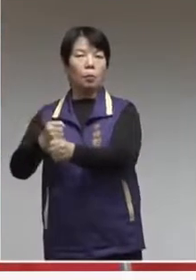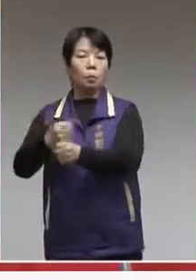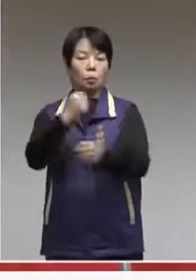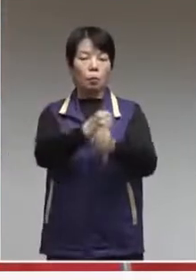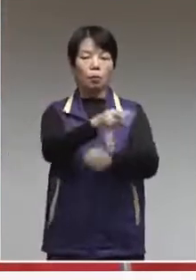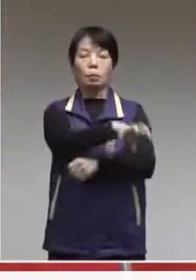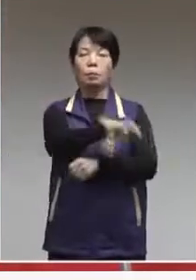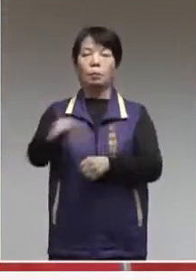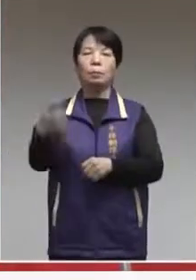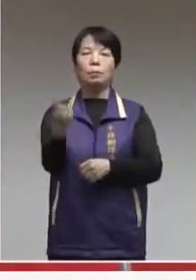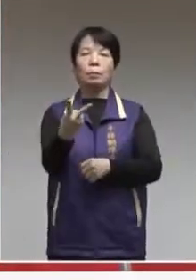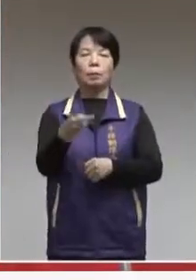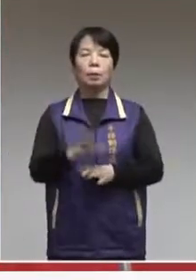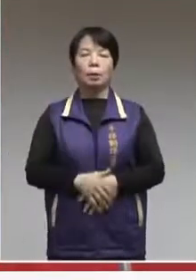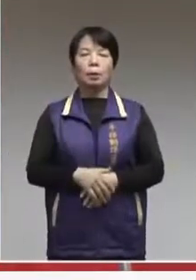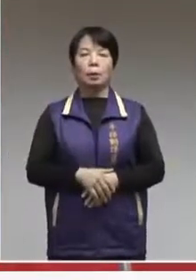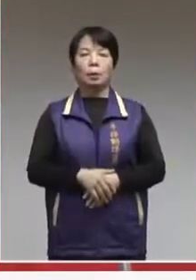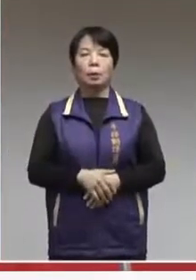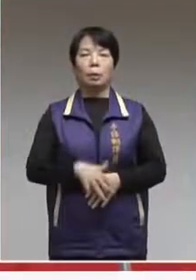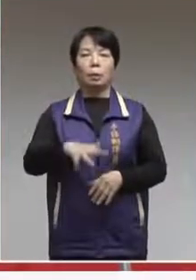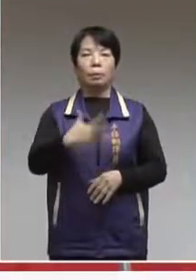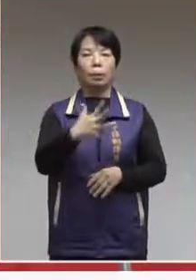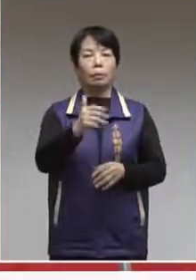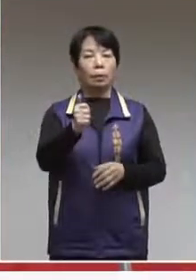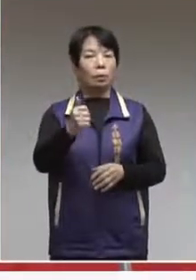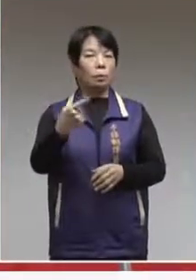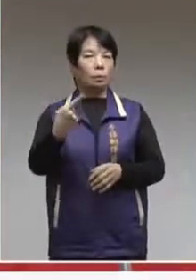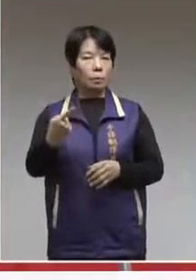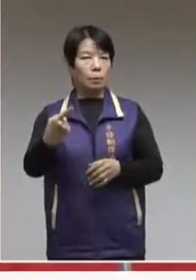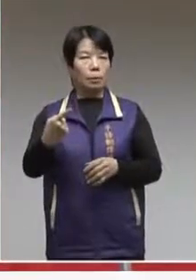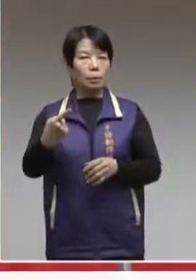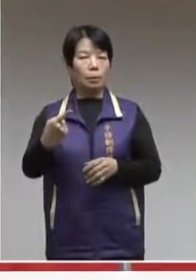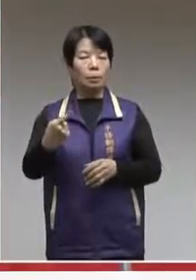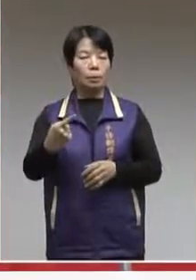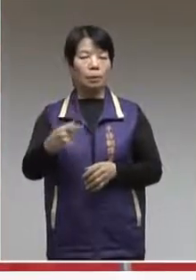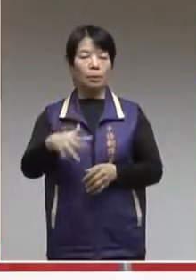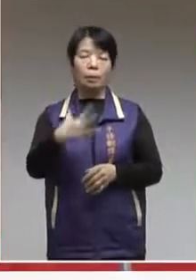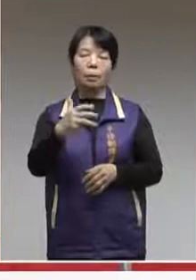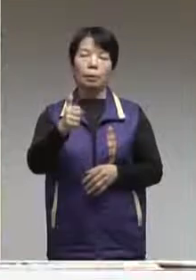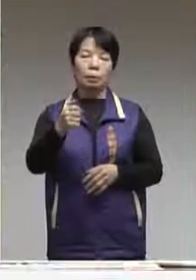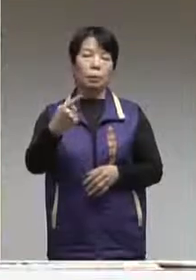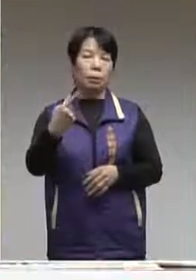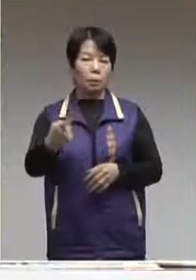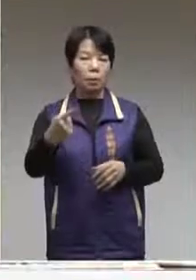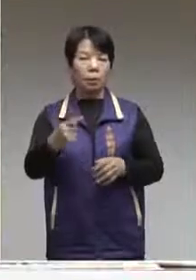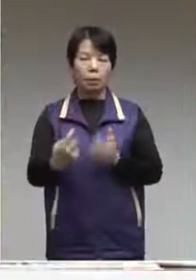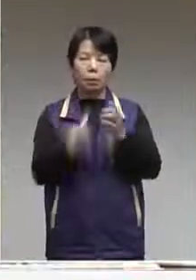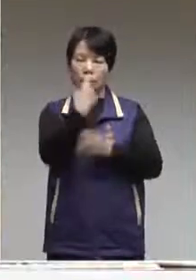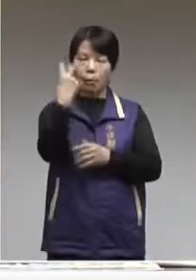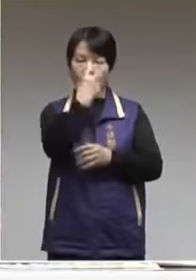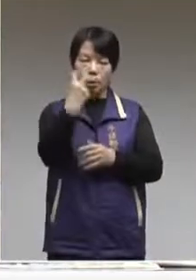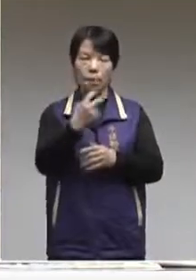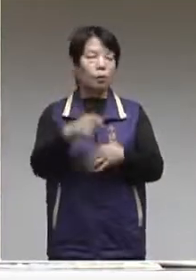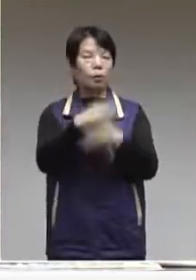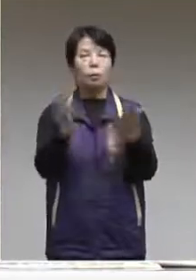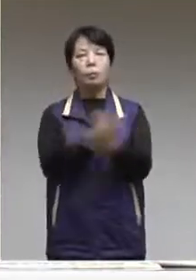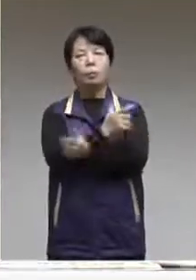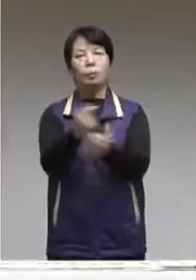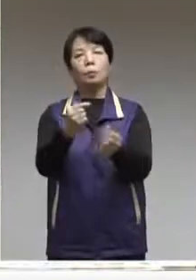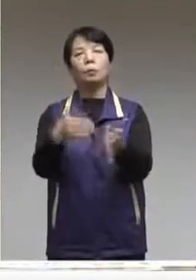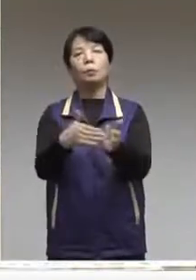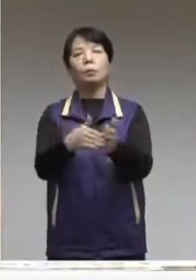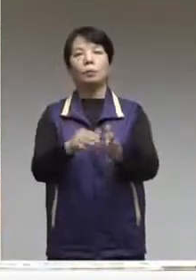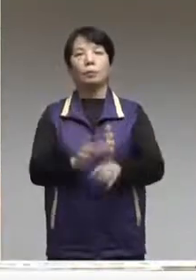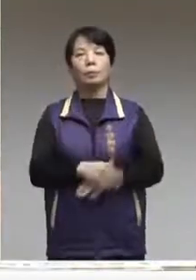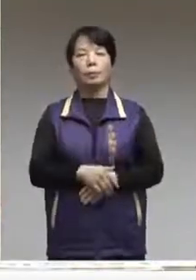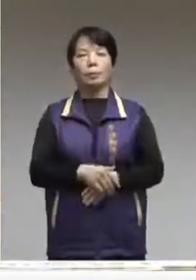合计851个阴采，全部都采检完毕 ，PCR 是阴性，那